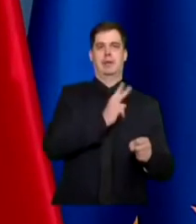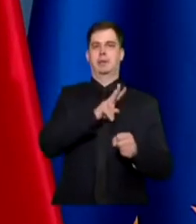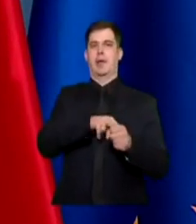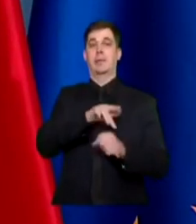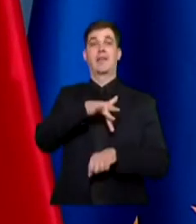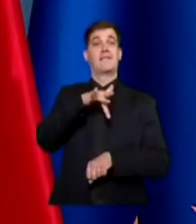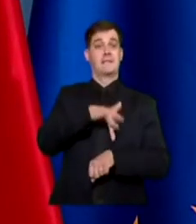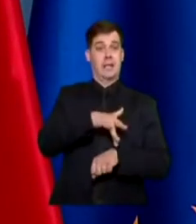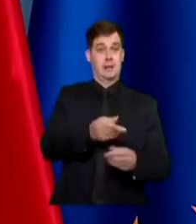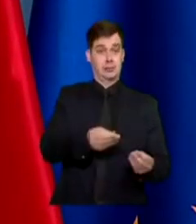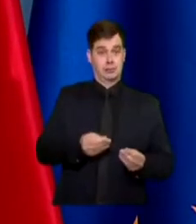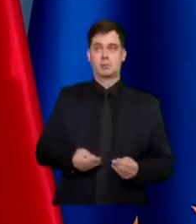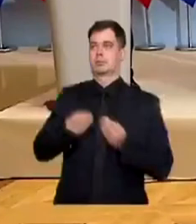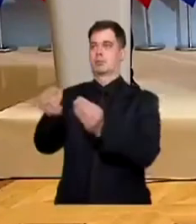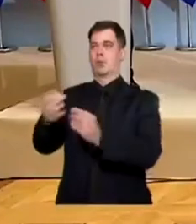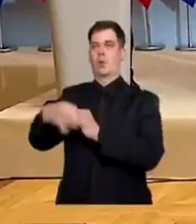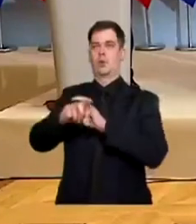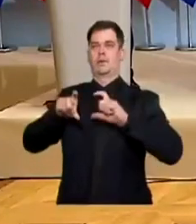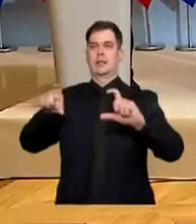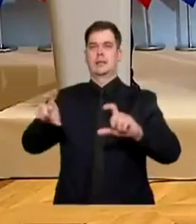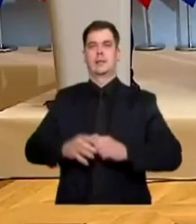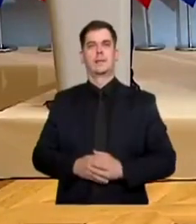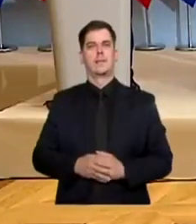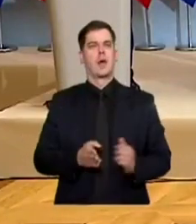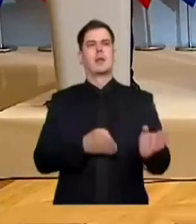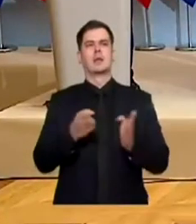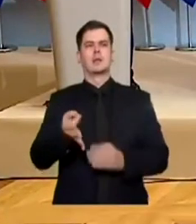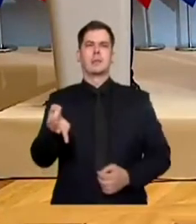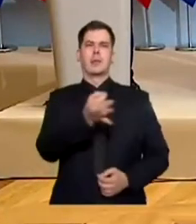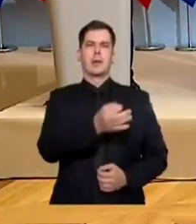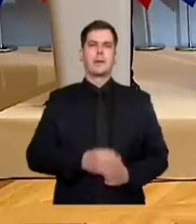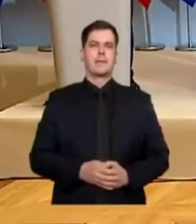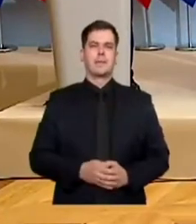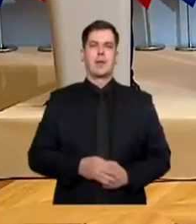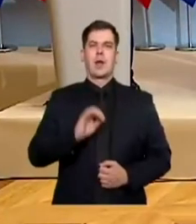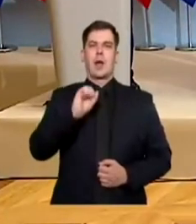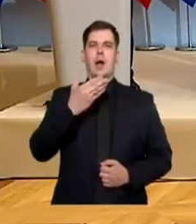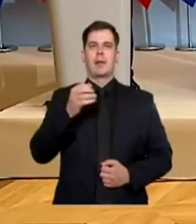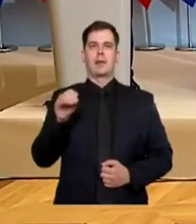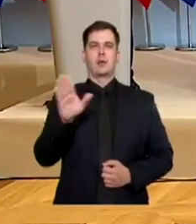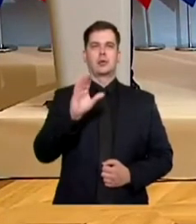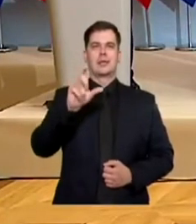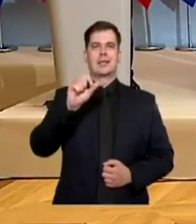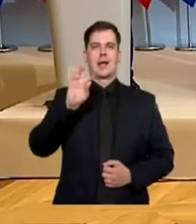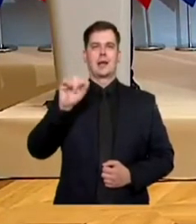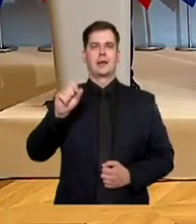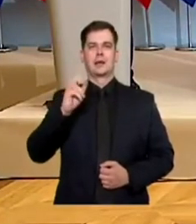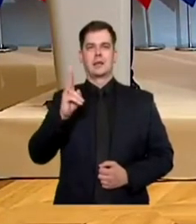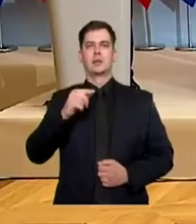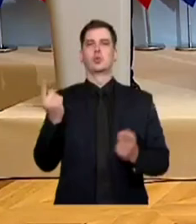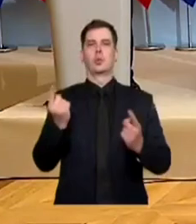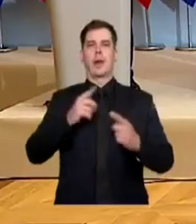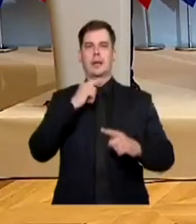wyników egzaminów maturalnych. Dziękuję bardzo. Proszę kolejne pytanie. Redaktor Amadeusz Calik, Super Express. Czy rząd